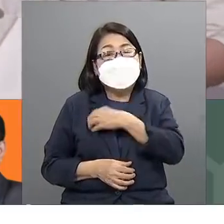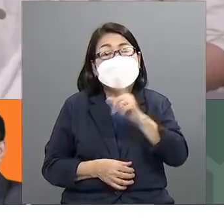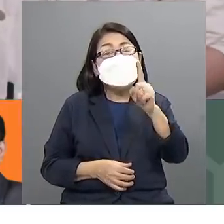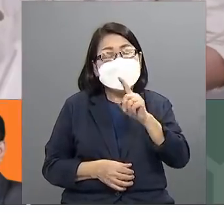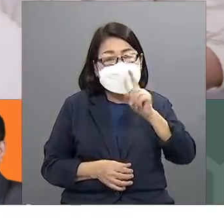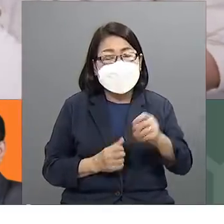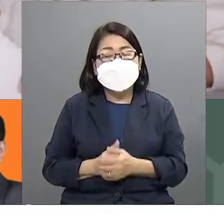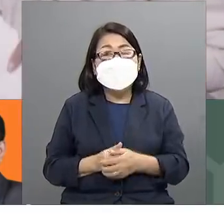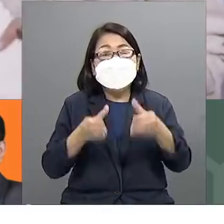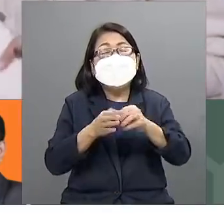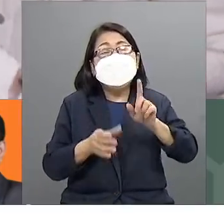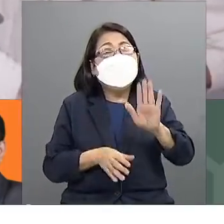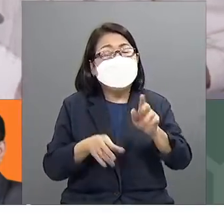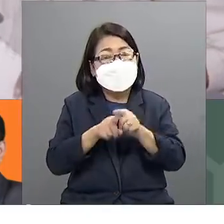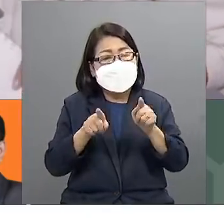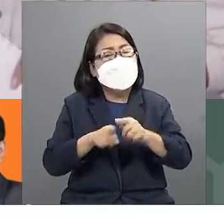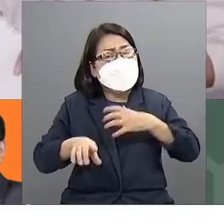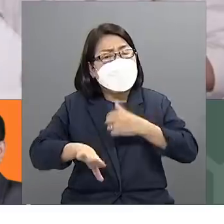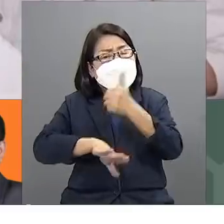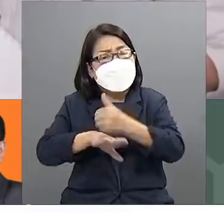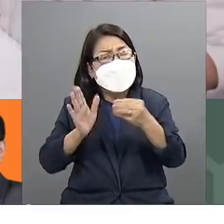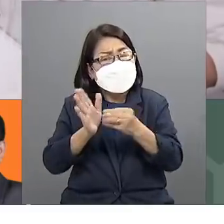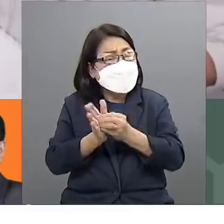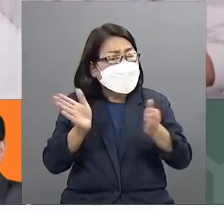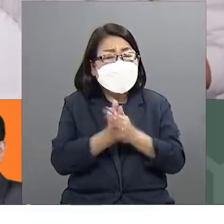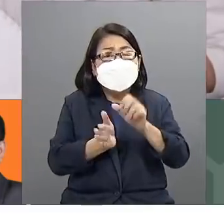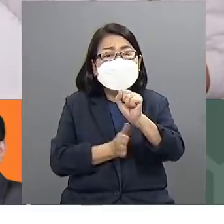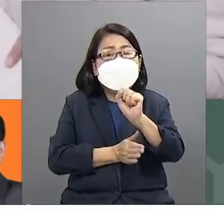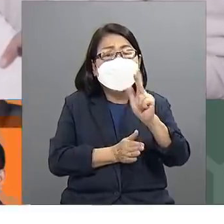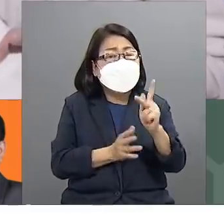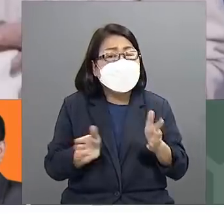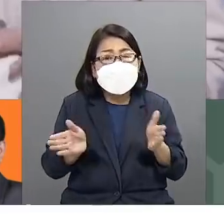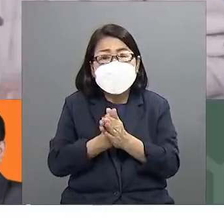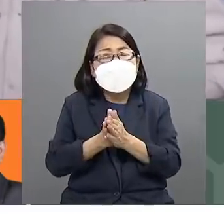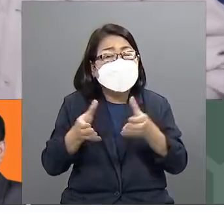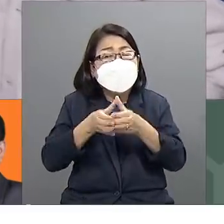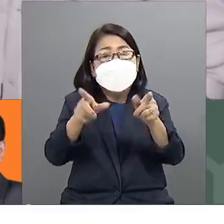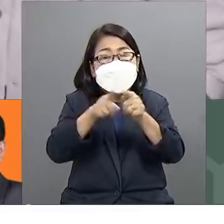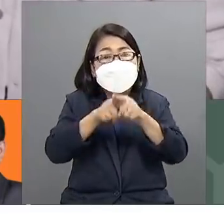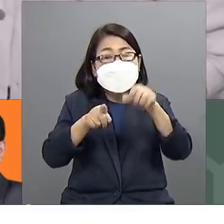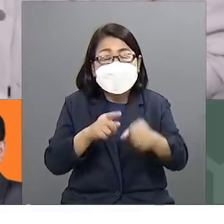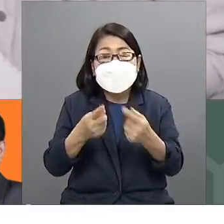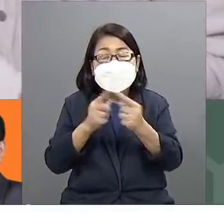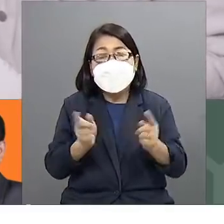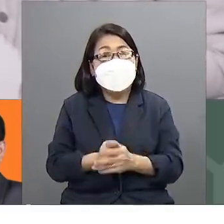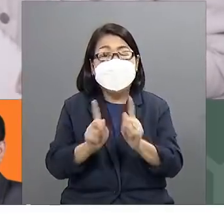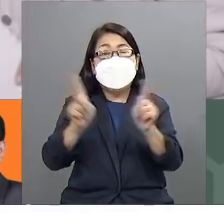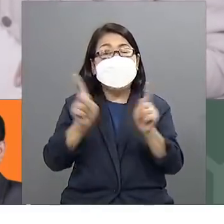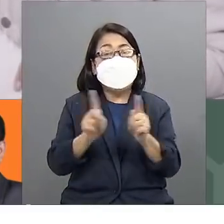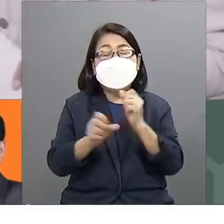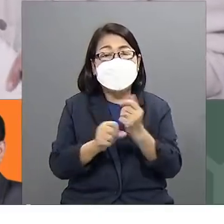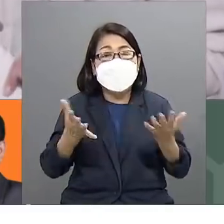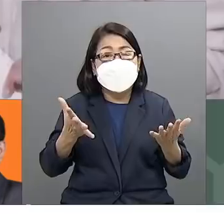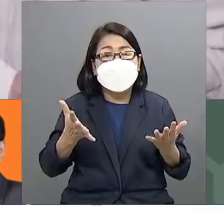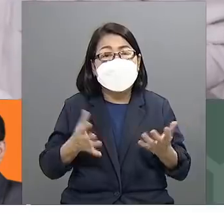นี่ก็คืออยากให้ผู้ว่ากับสปป.ไปแบบแพ็คคู่แต่ถ้าผลเลือกตั้งออกมาสก.กับผู้ว่าจะก้าวไกลไม่ได้ไปด้วยกันเนี่ยโอกาสที่จะดัน